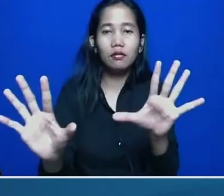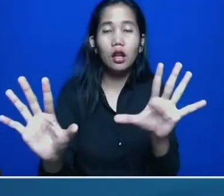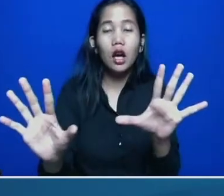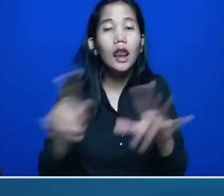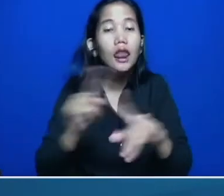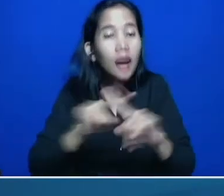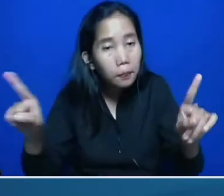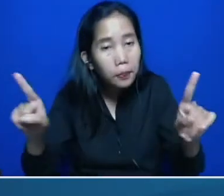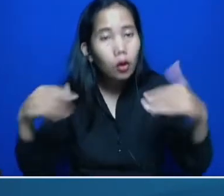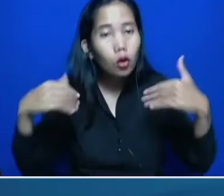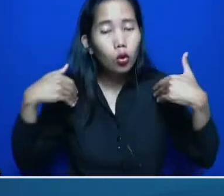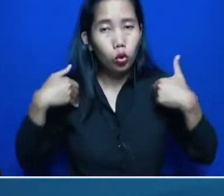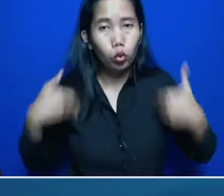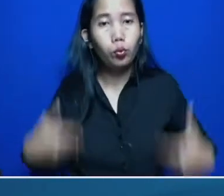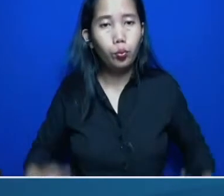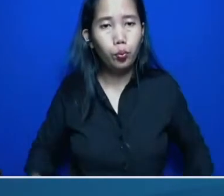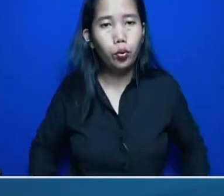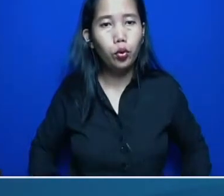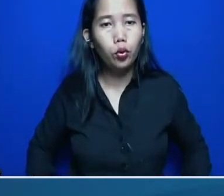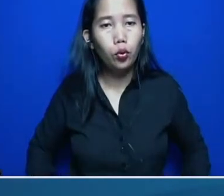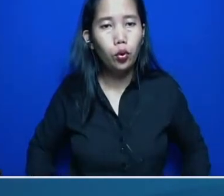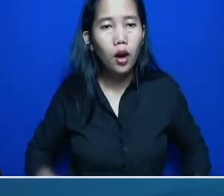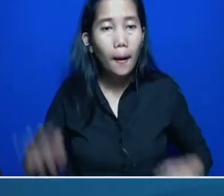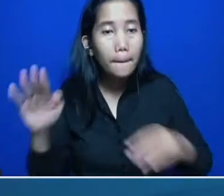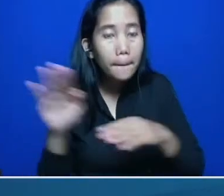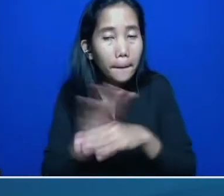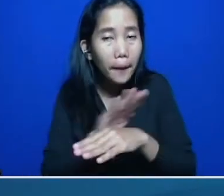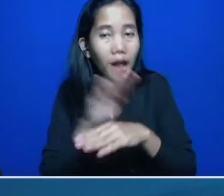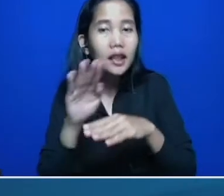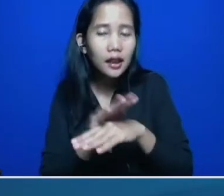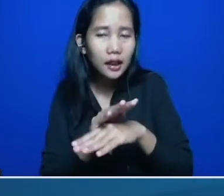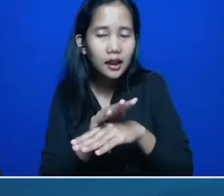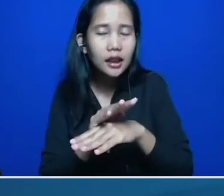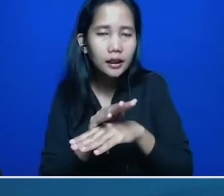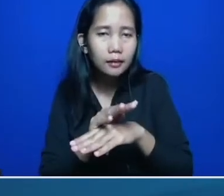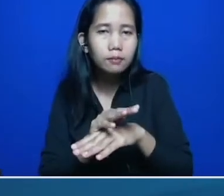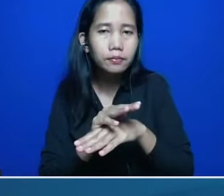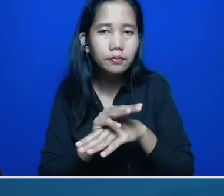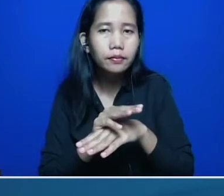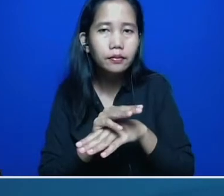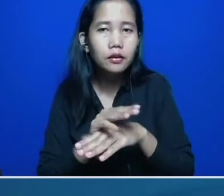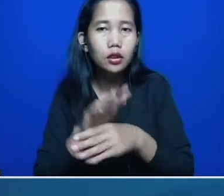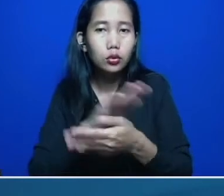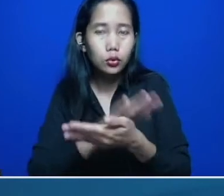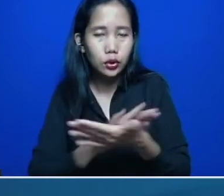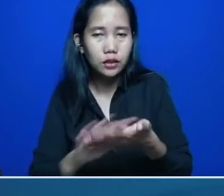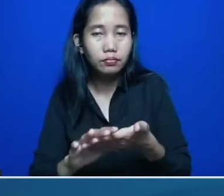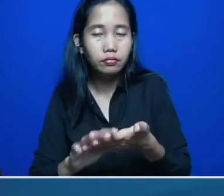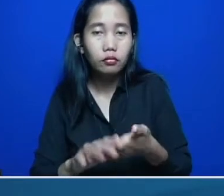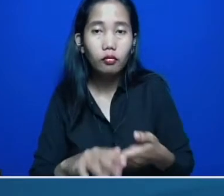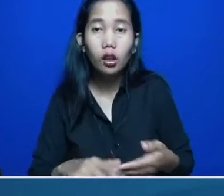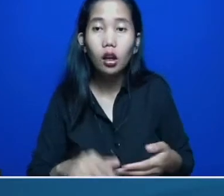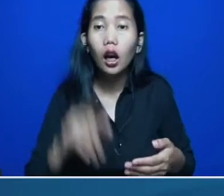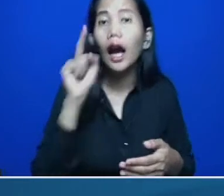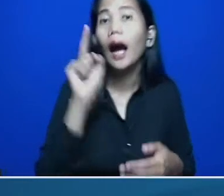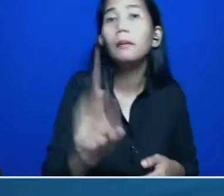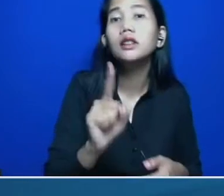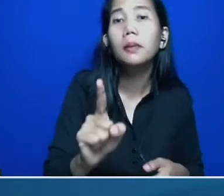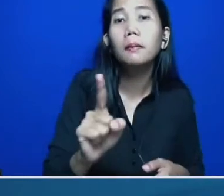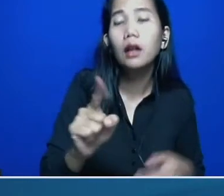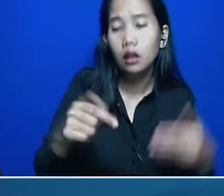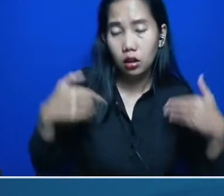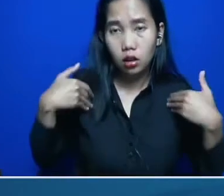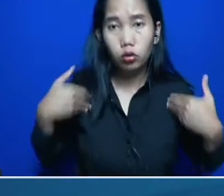kenapa ayat 20 sebab kamu telah dibeli dan harganya telah lunas dibayar